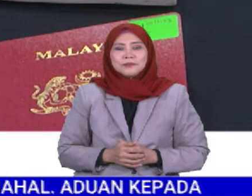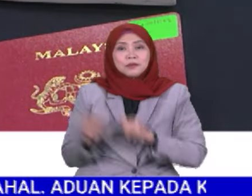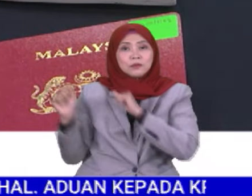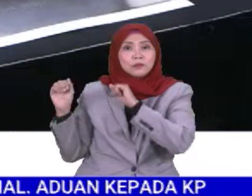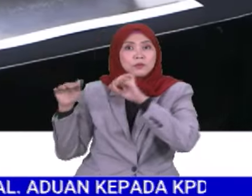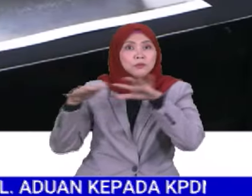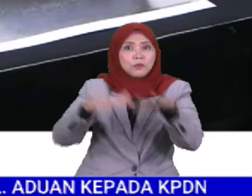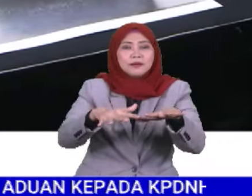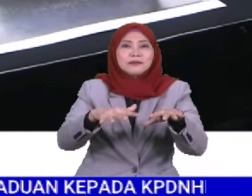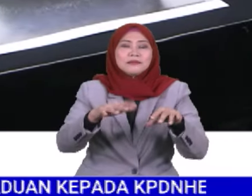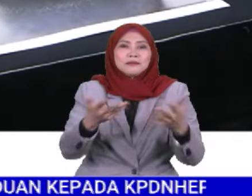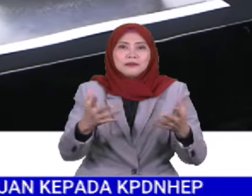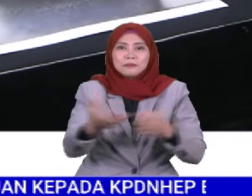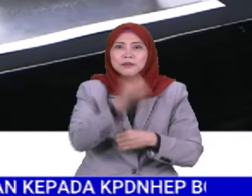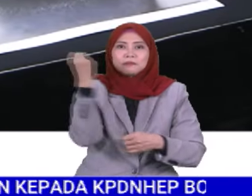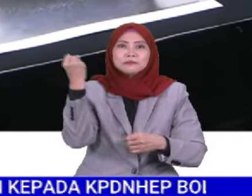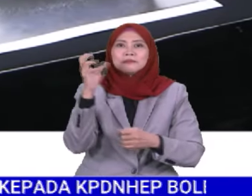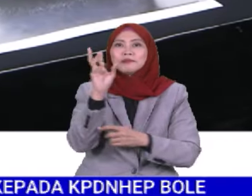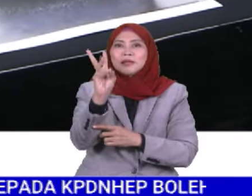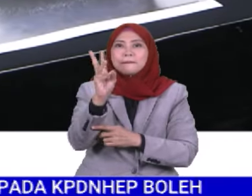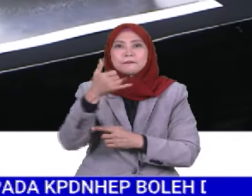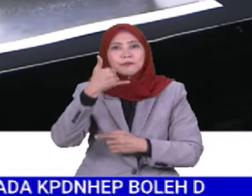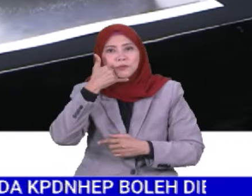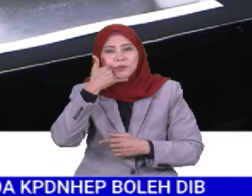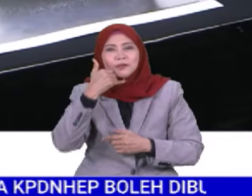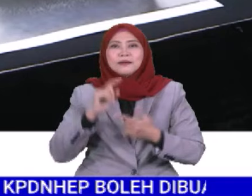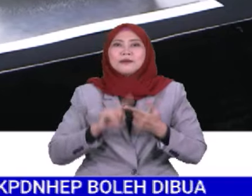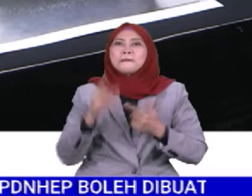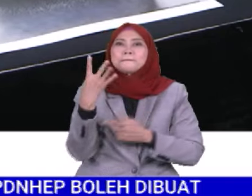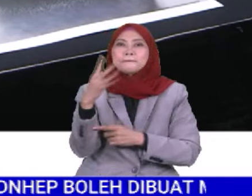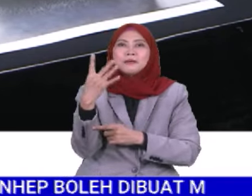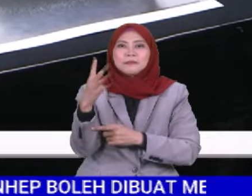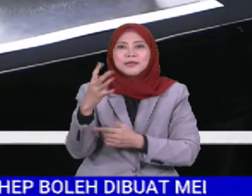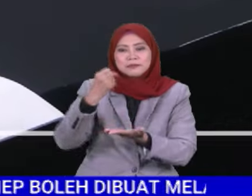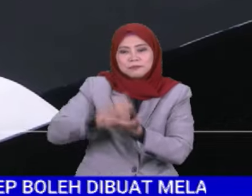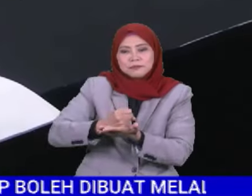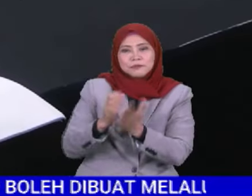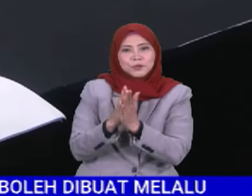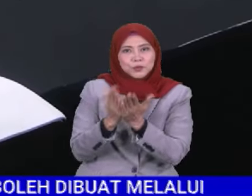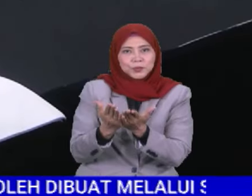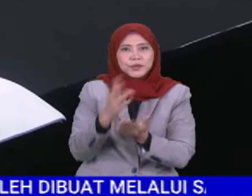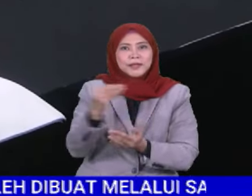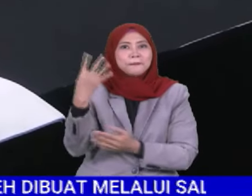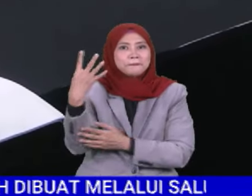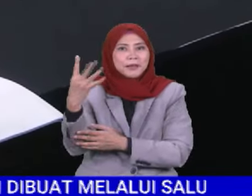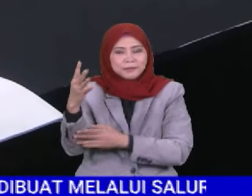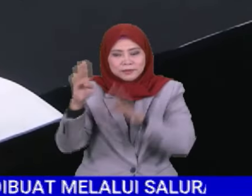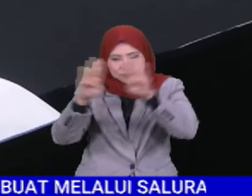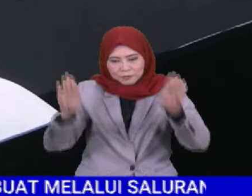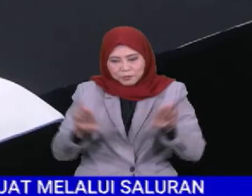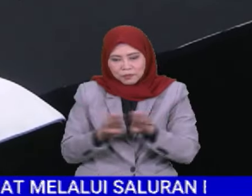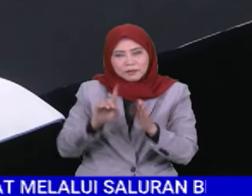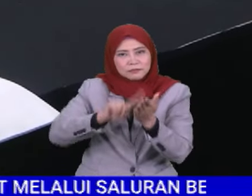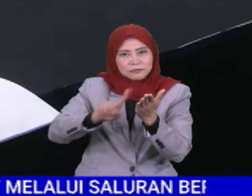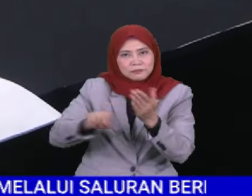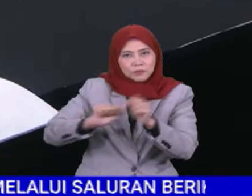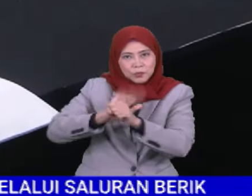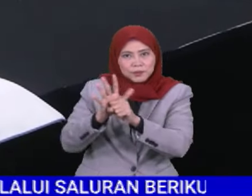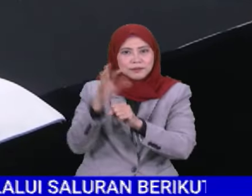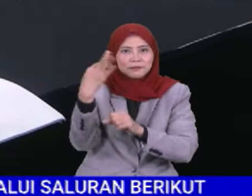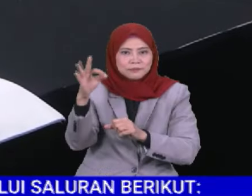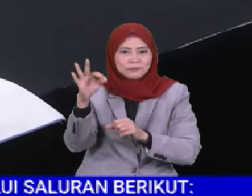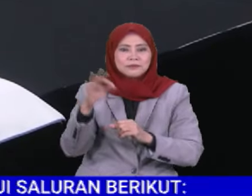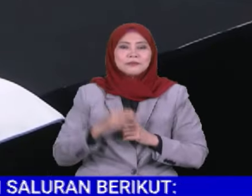Serbuan membawa kepada rampasan 6 telefon bimbit, 14 pasport Malaysia dan 14 keping borang pemeriksaan